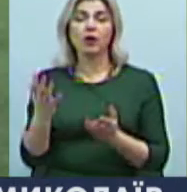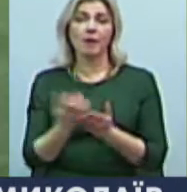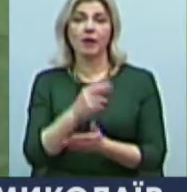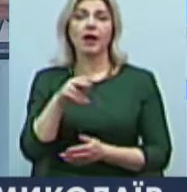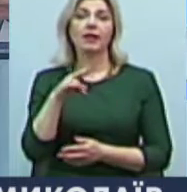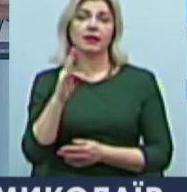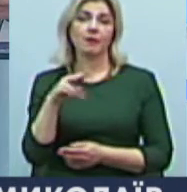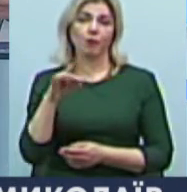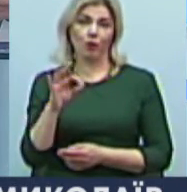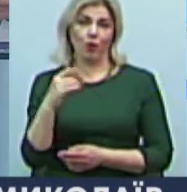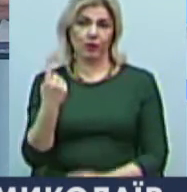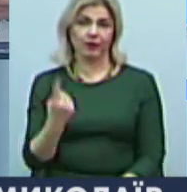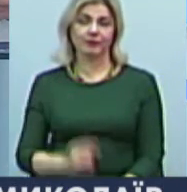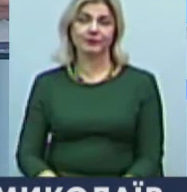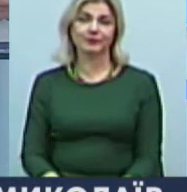1.